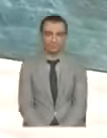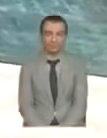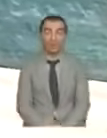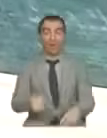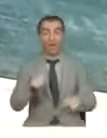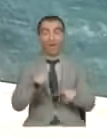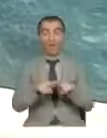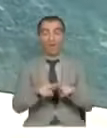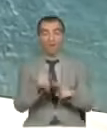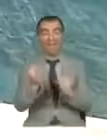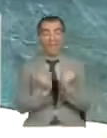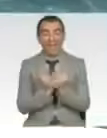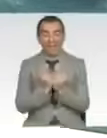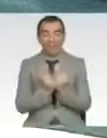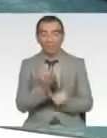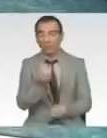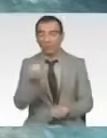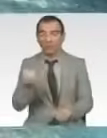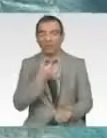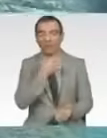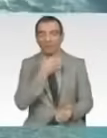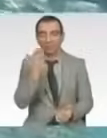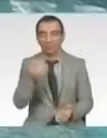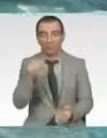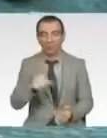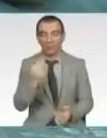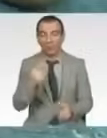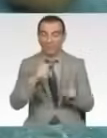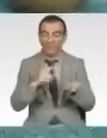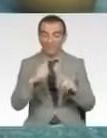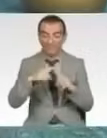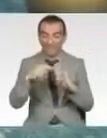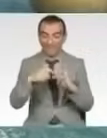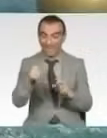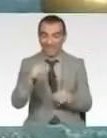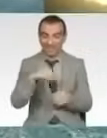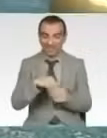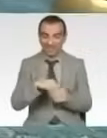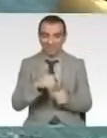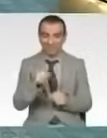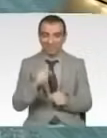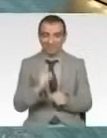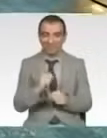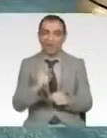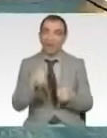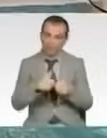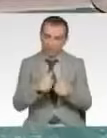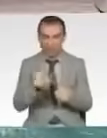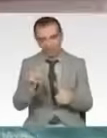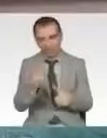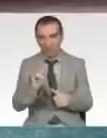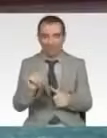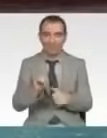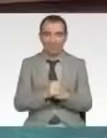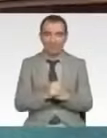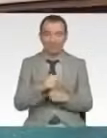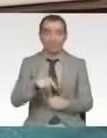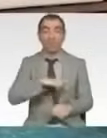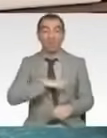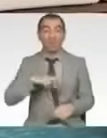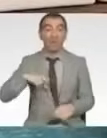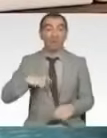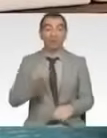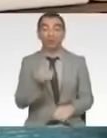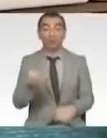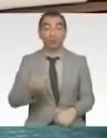Ayşe Dinçer kardeşime çok çok teşekkür ederim bu güzel VTR için. Tabii ki Emre'ye de, eşine de. Şimdi Peygamber Efendimiz'in